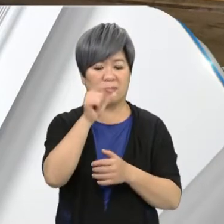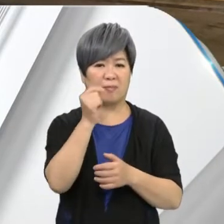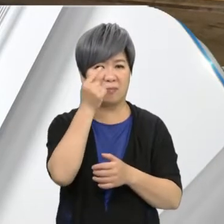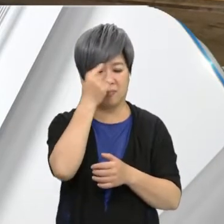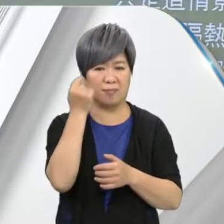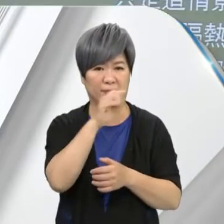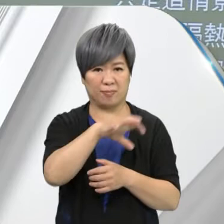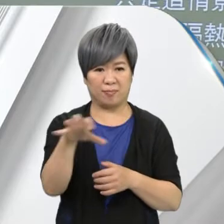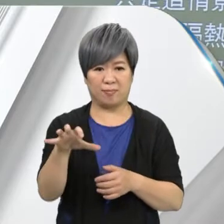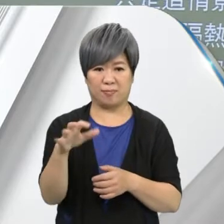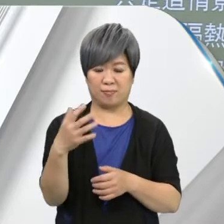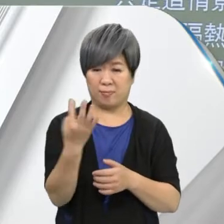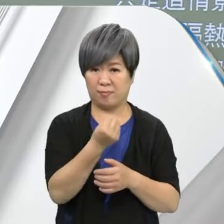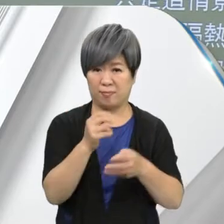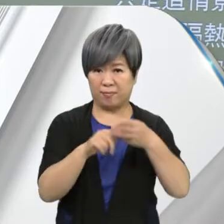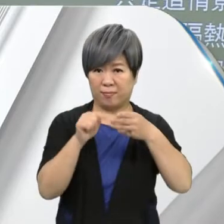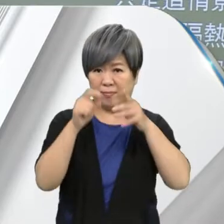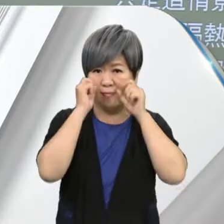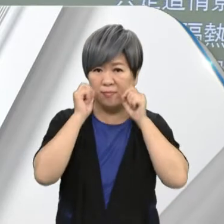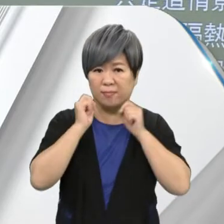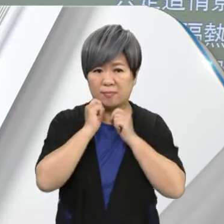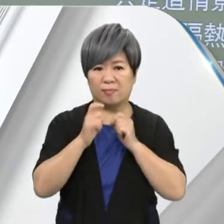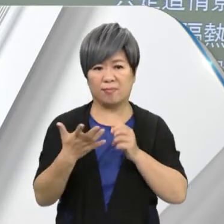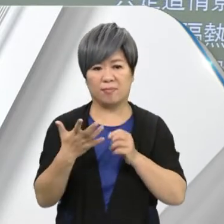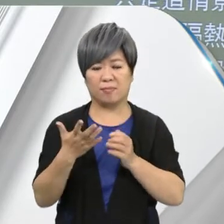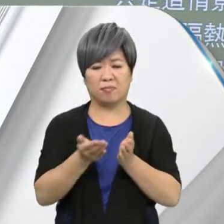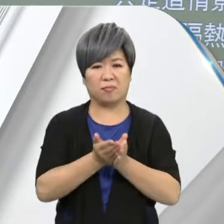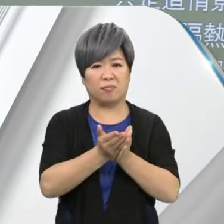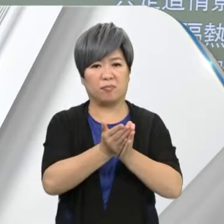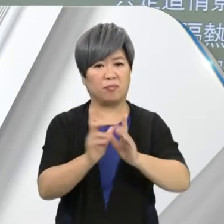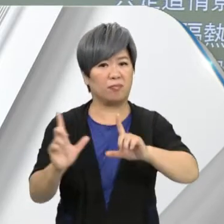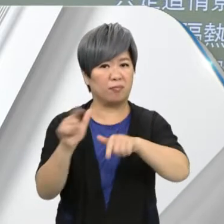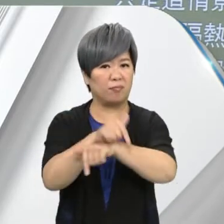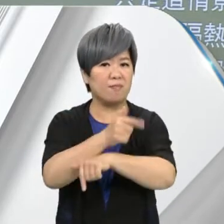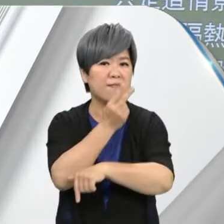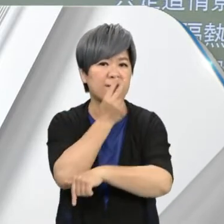址，同时部分的玉器还是土海的东南亚玉器。